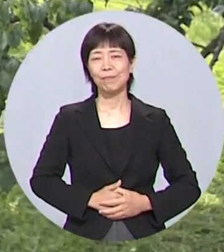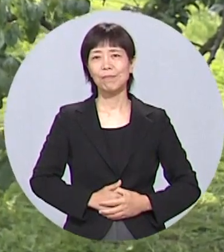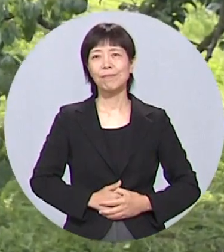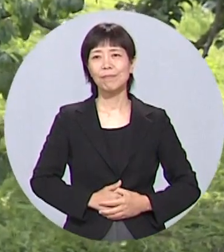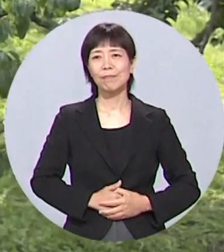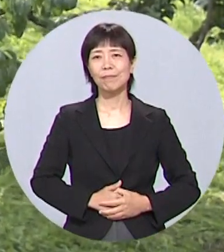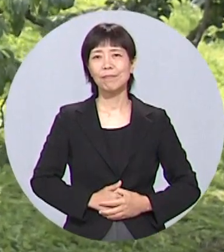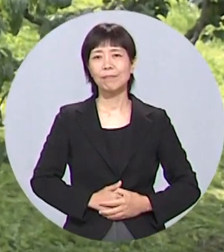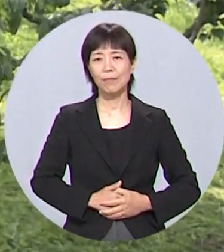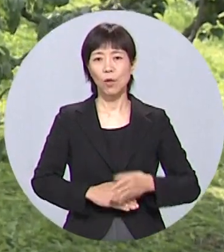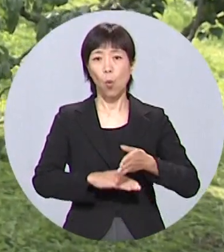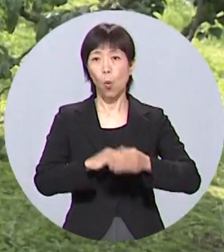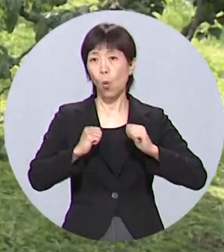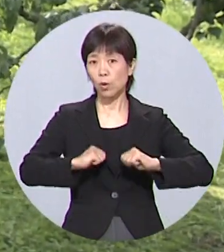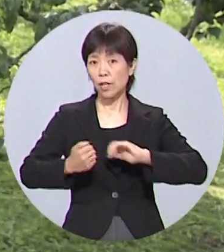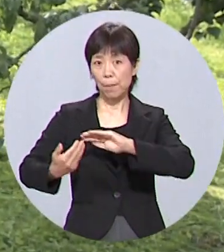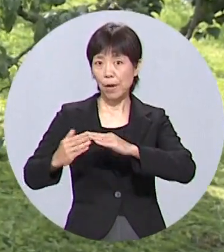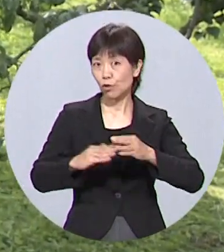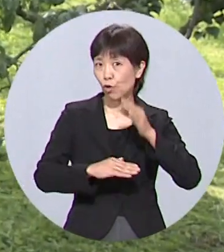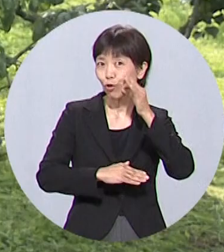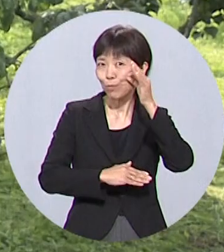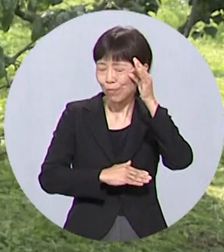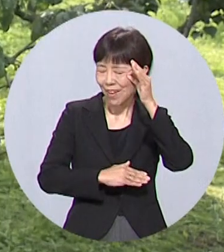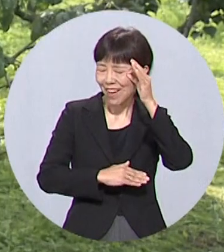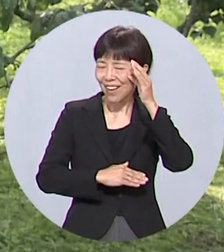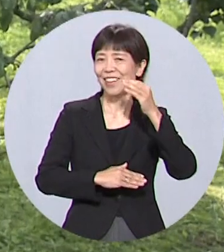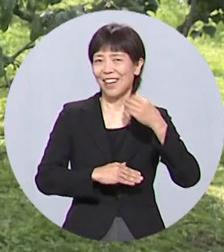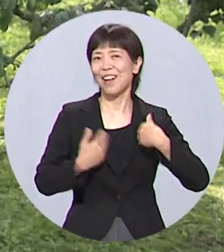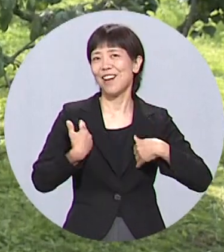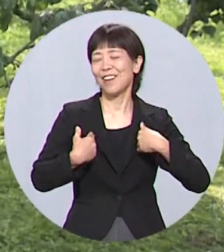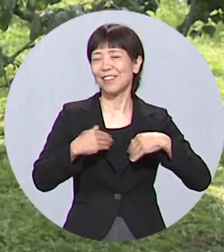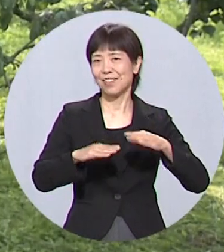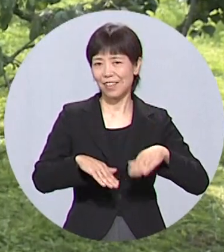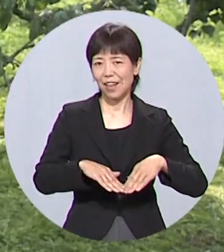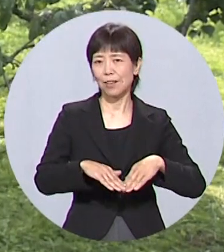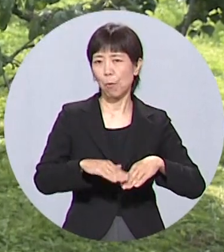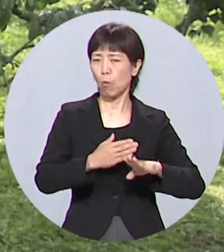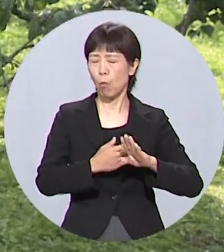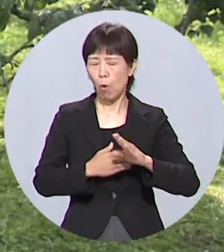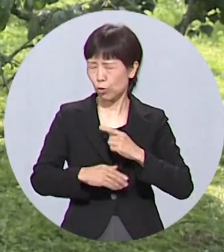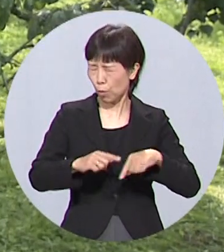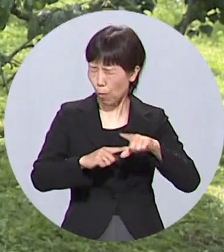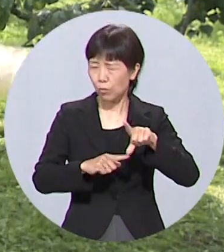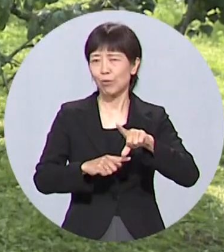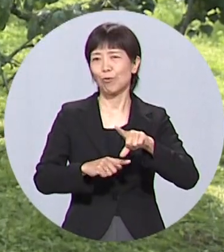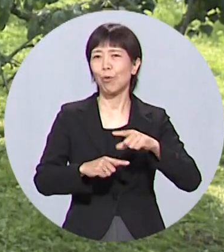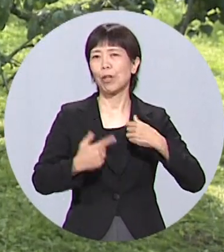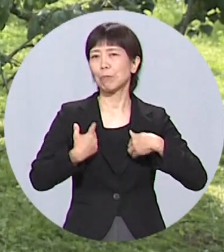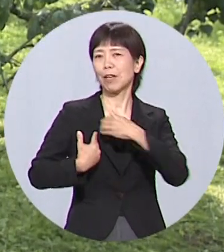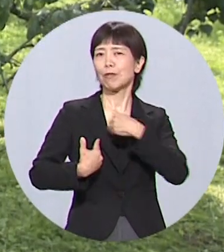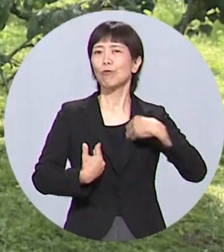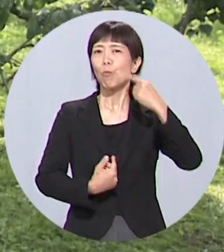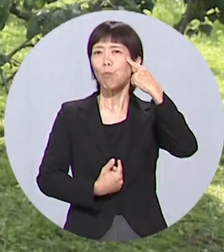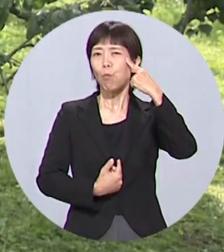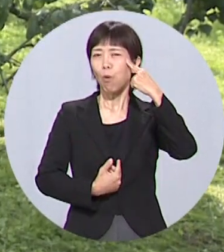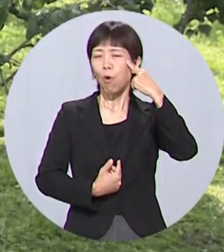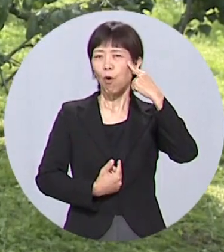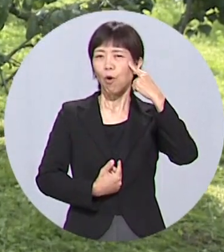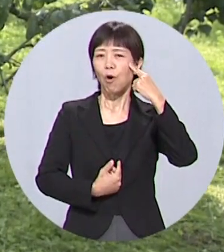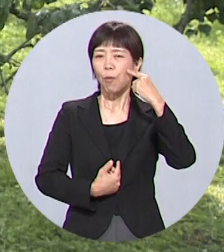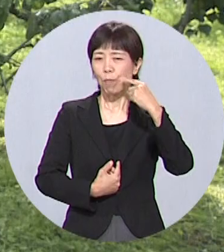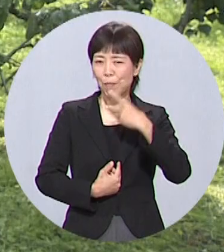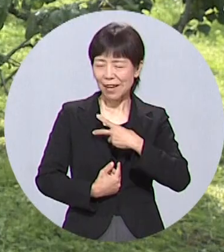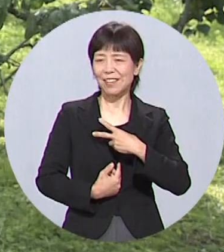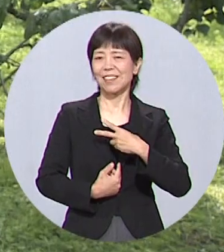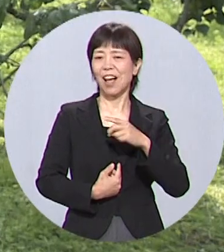で、あの越生町の梅すごい堪能したんですけど、まだまだ楽しみ方あると思うので、この梅好きの私がまた